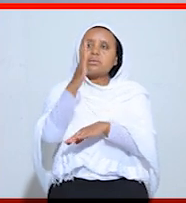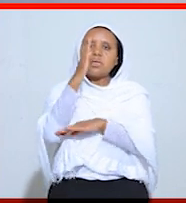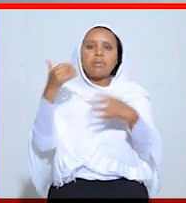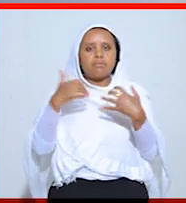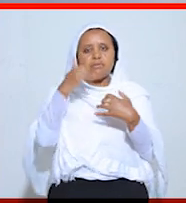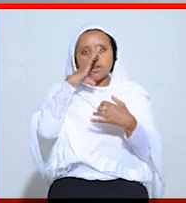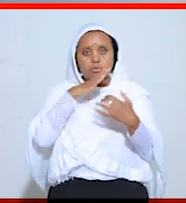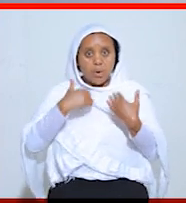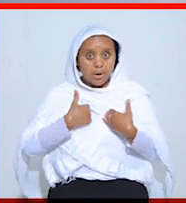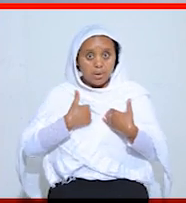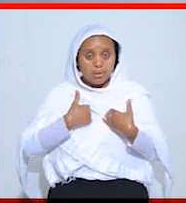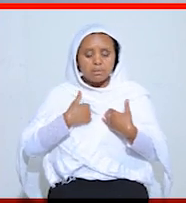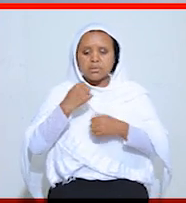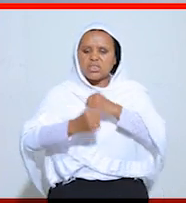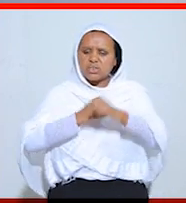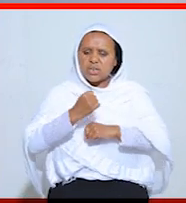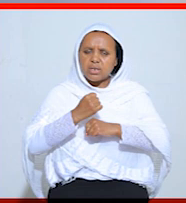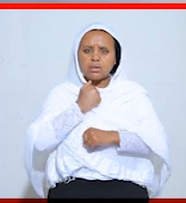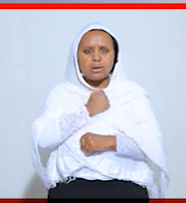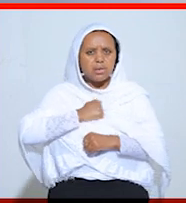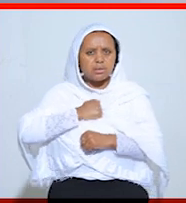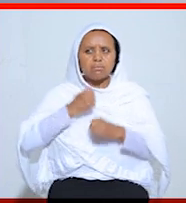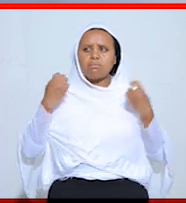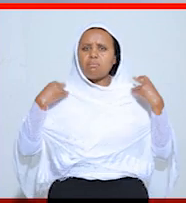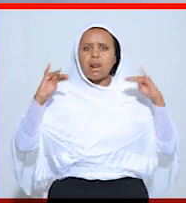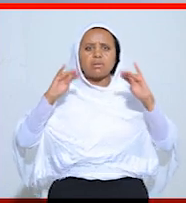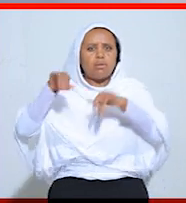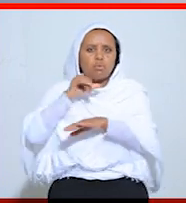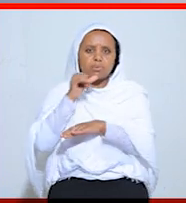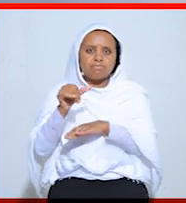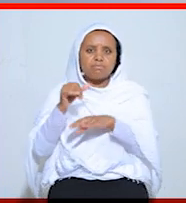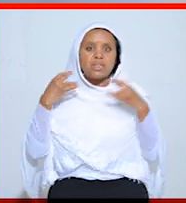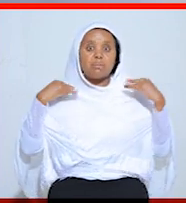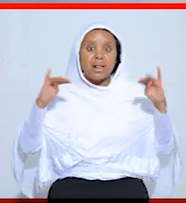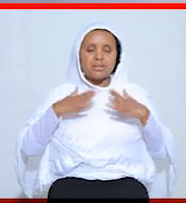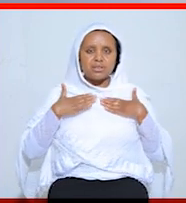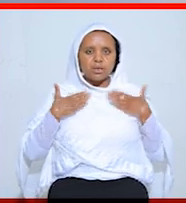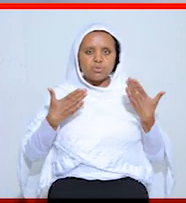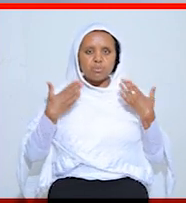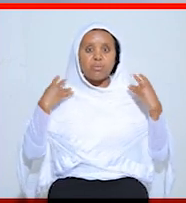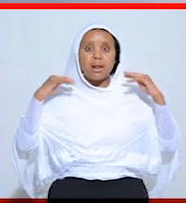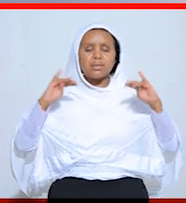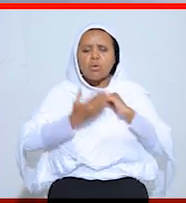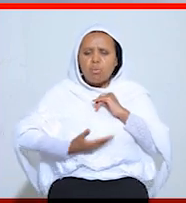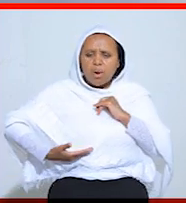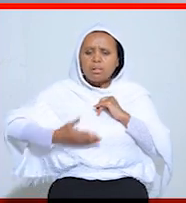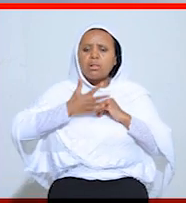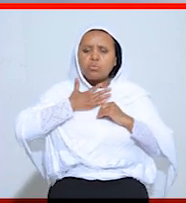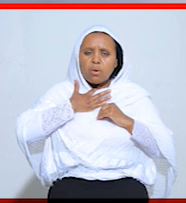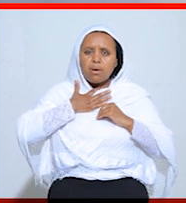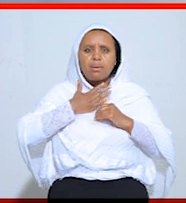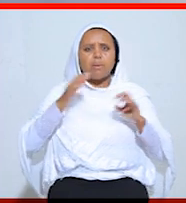ለምን? እግዚአብሔርን የሚፈራ ሰው ካለ እንዲጨነቅ እንዲያዝን መላእክት አይተውትም። የመላእክት ደስታቸው መላእክት